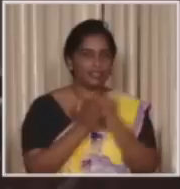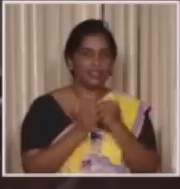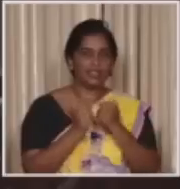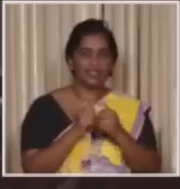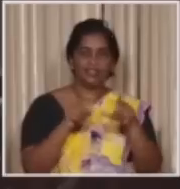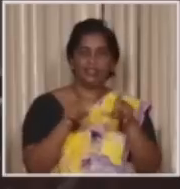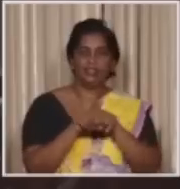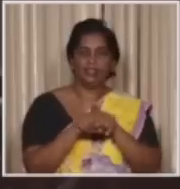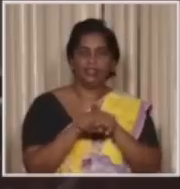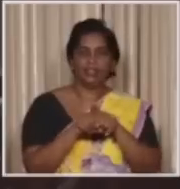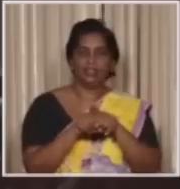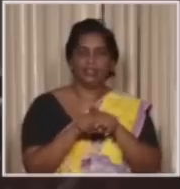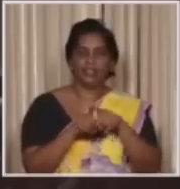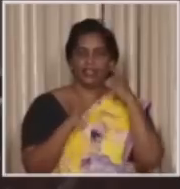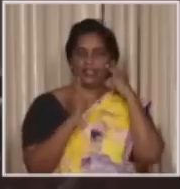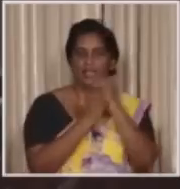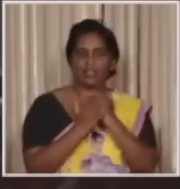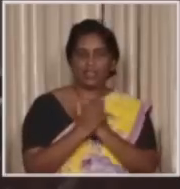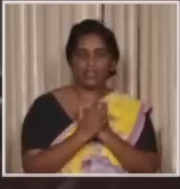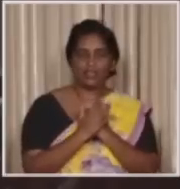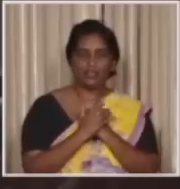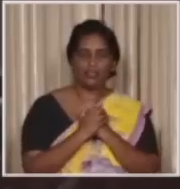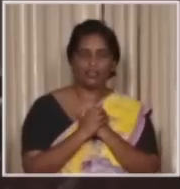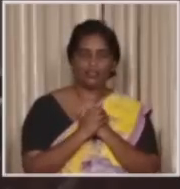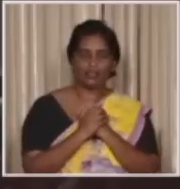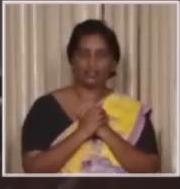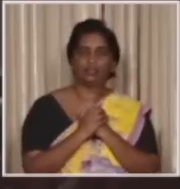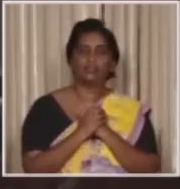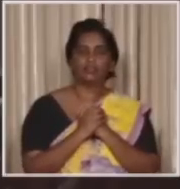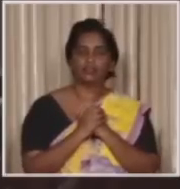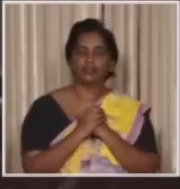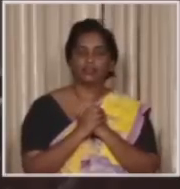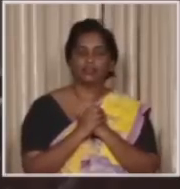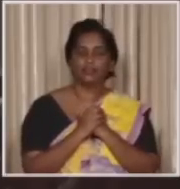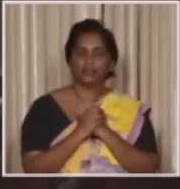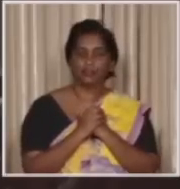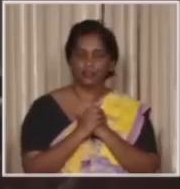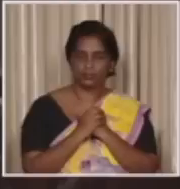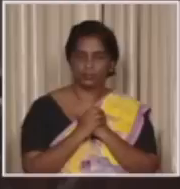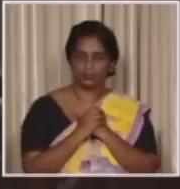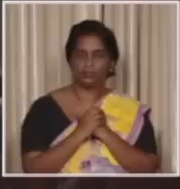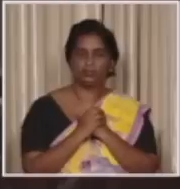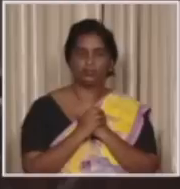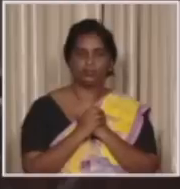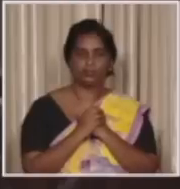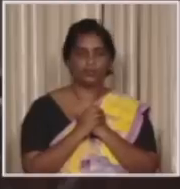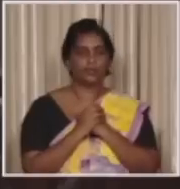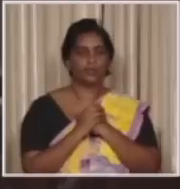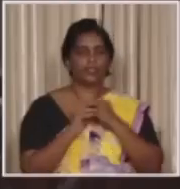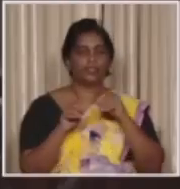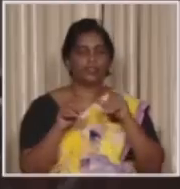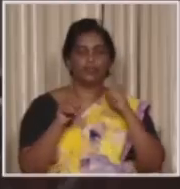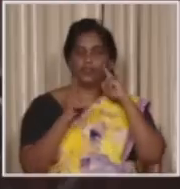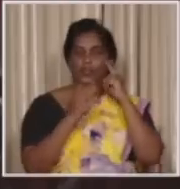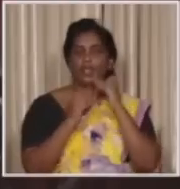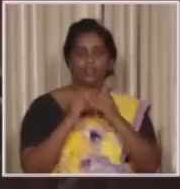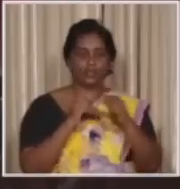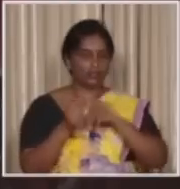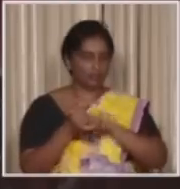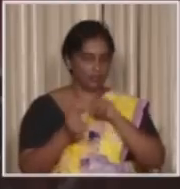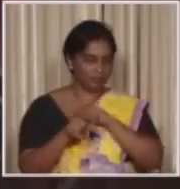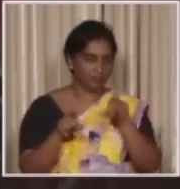කියනවා oversight committee වලට යනකොට minister කැමති නැති වුණා secretaryලා කියන්න බෑ කියලා. මම කියන්න කැමති